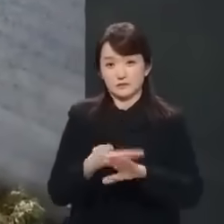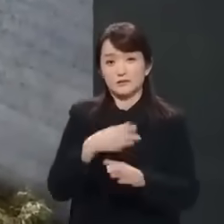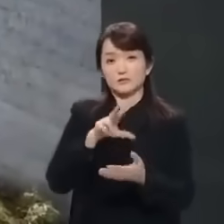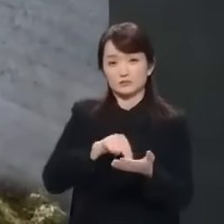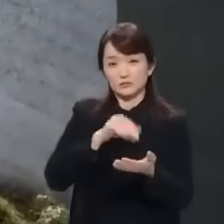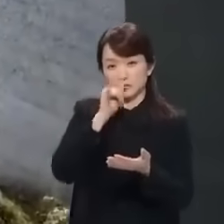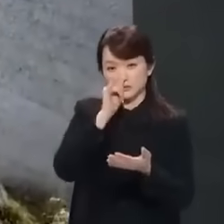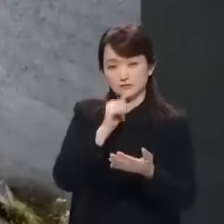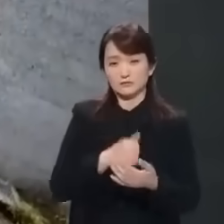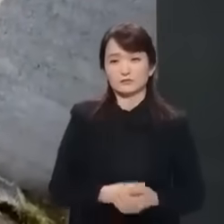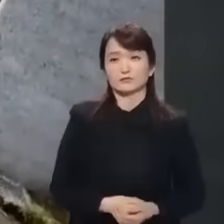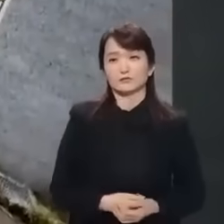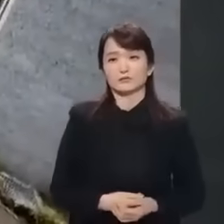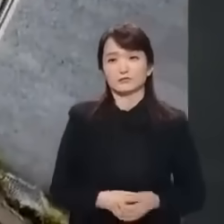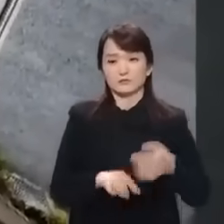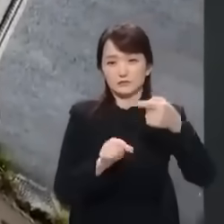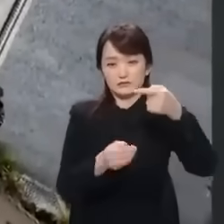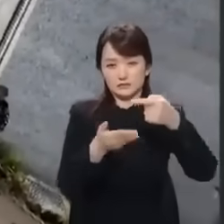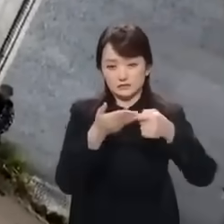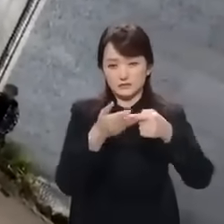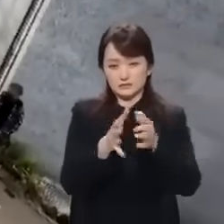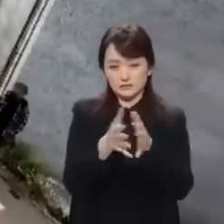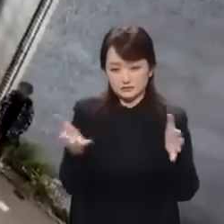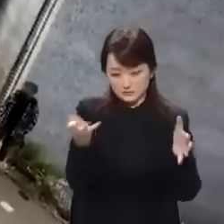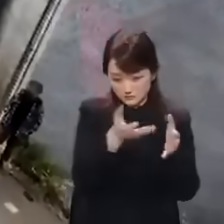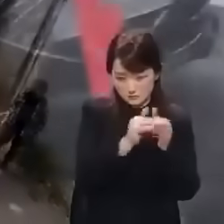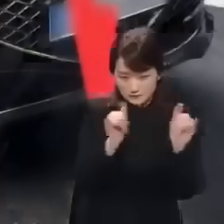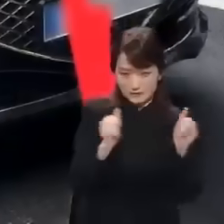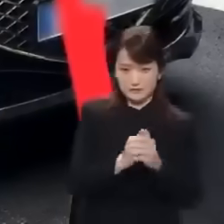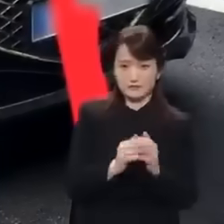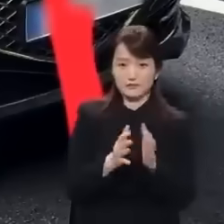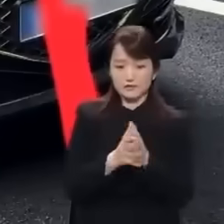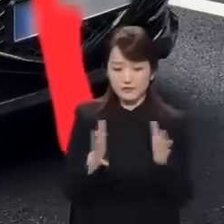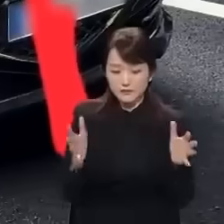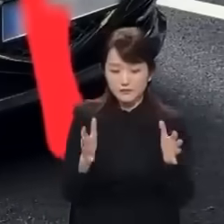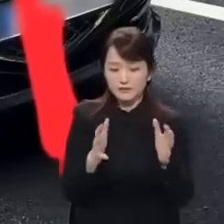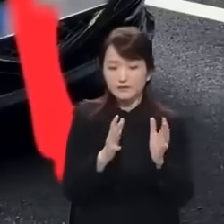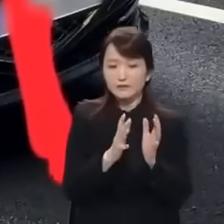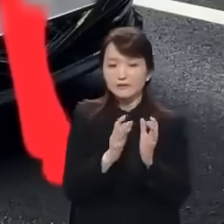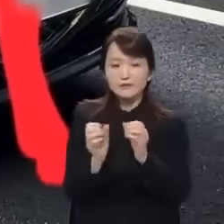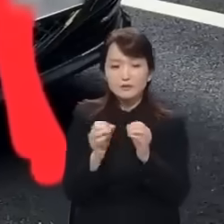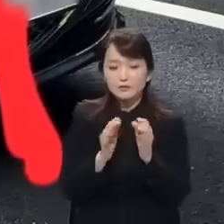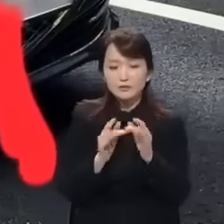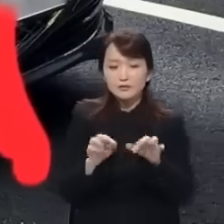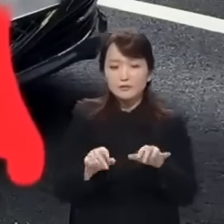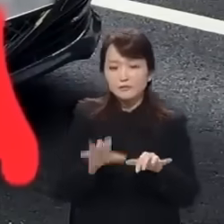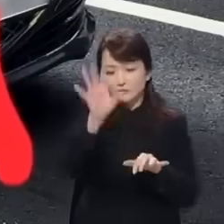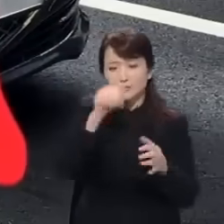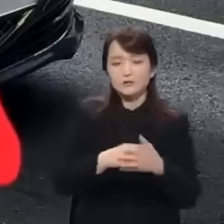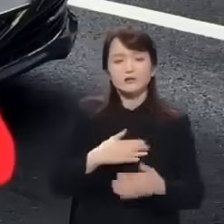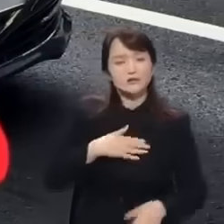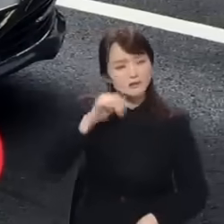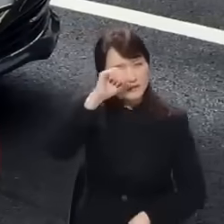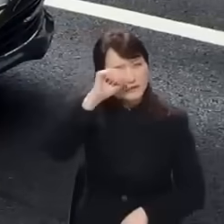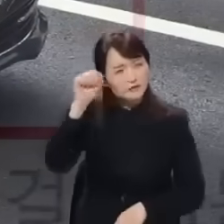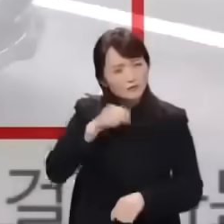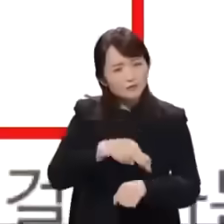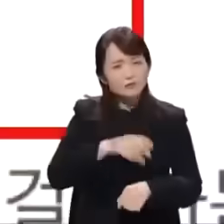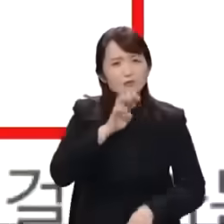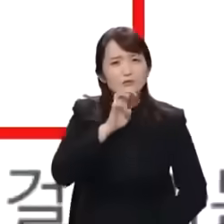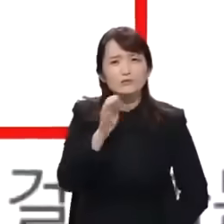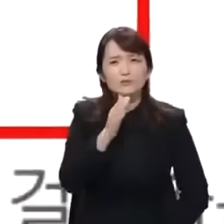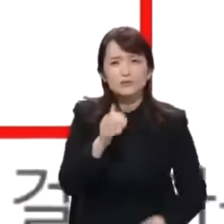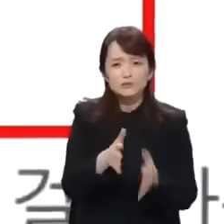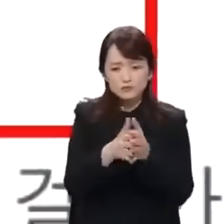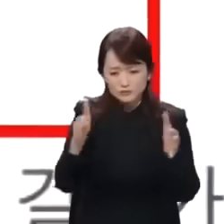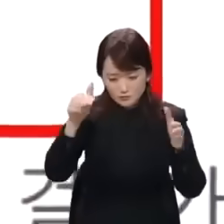있었어요. 네, 지난 1월 초에 한 입주민이 아파트 커뮤니티에 이런 글을 올립니다. 뭐 제가 새벽 2시 40분쯤에 주차장에 갔는데요. 한